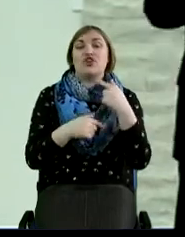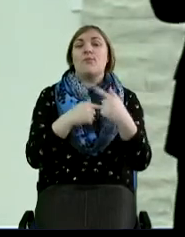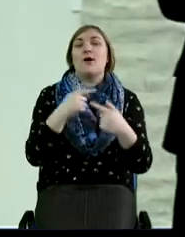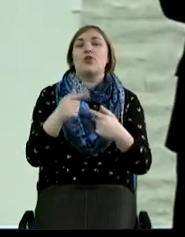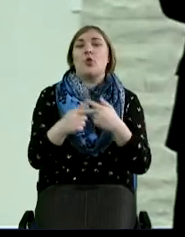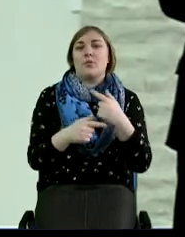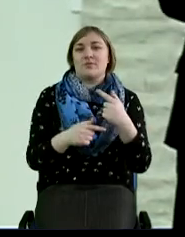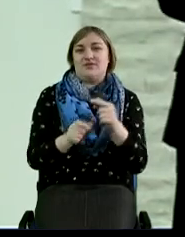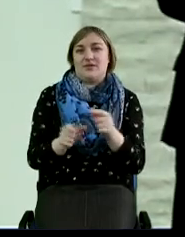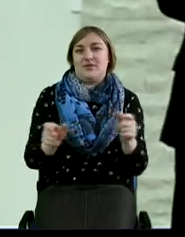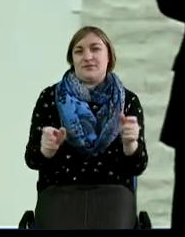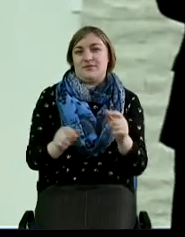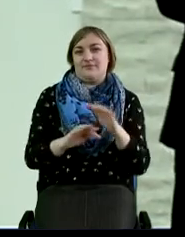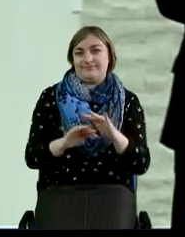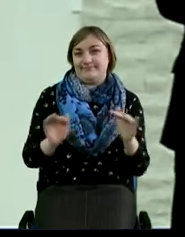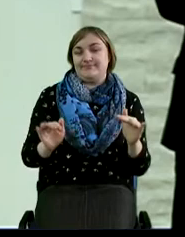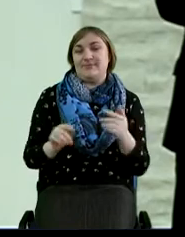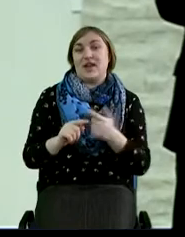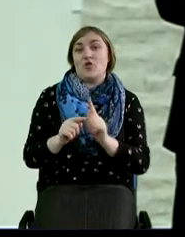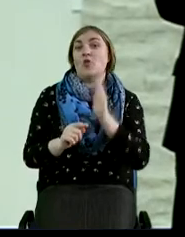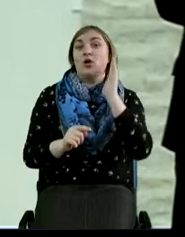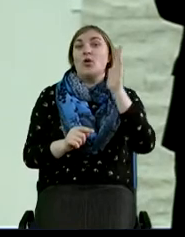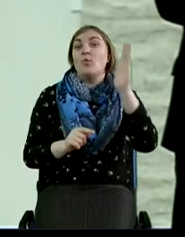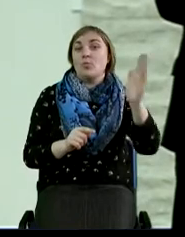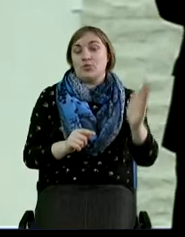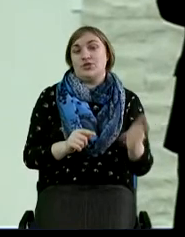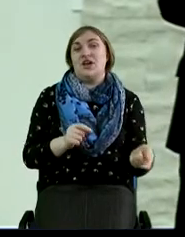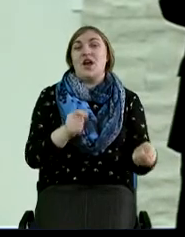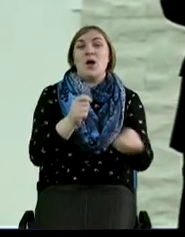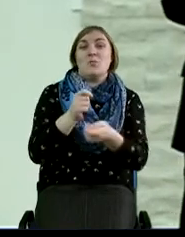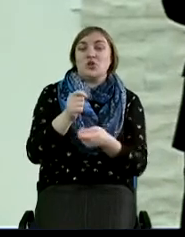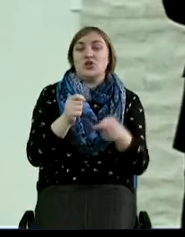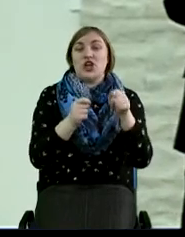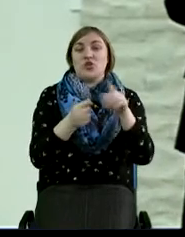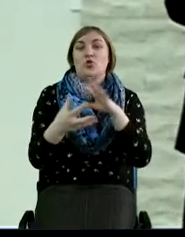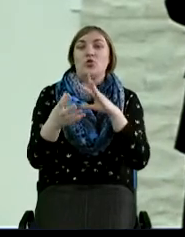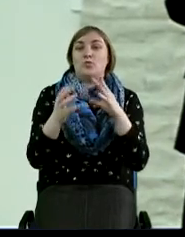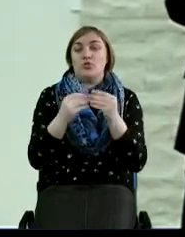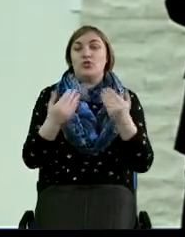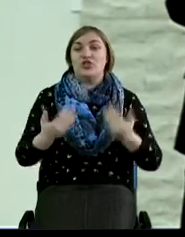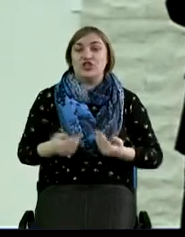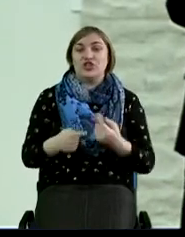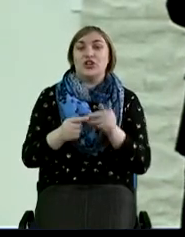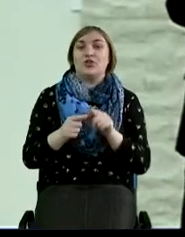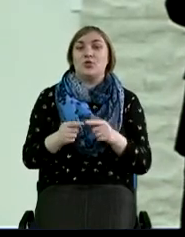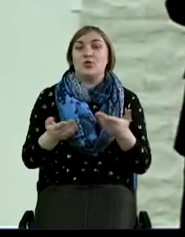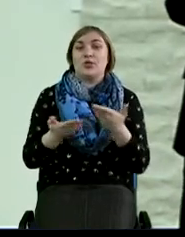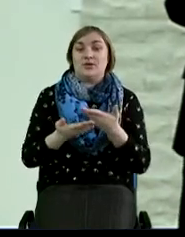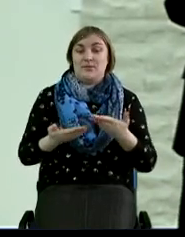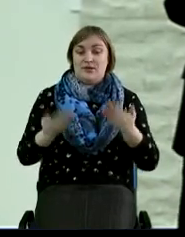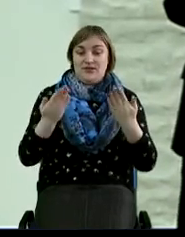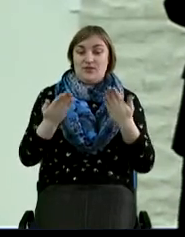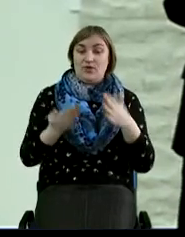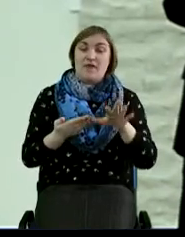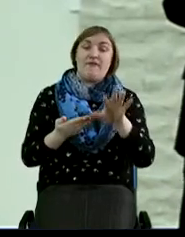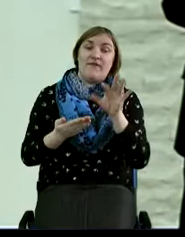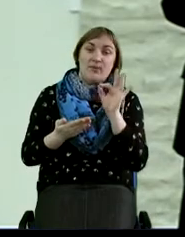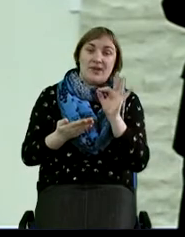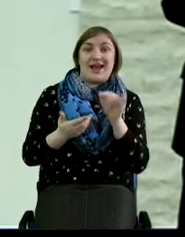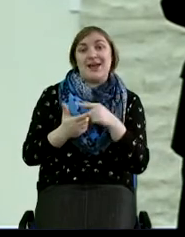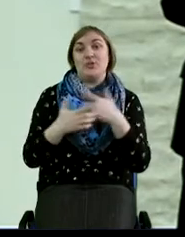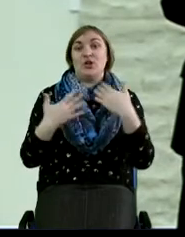которое будет пожинать тот плод жизни, который сегодня мы с вами выбираем или выбрали.